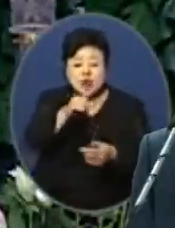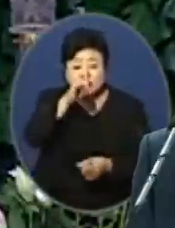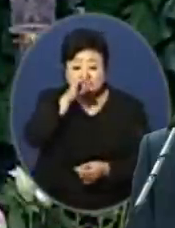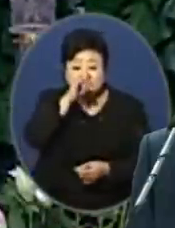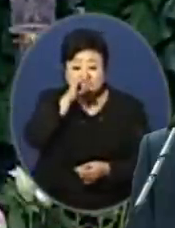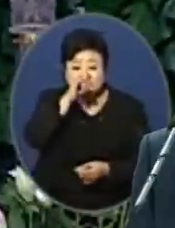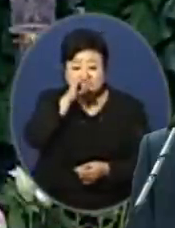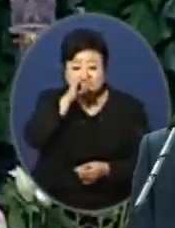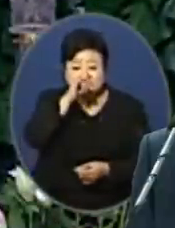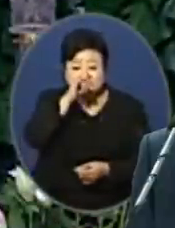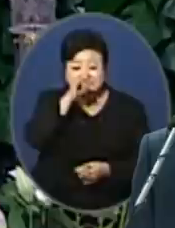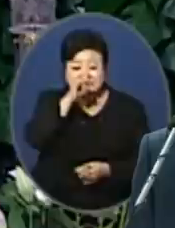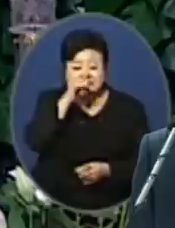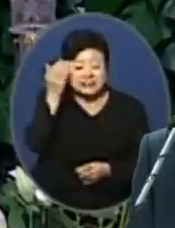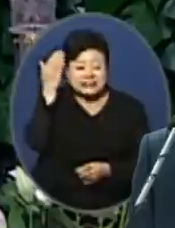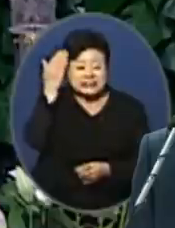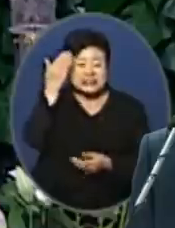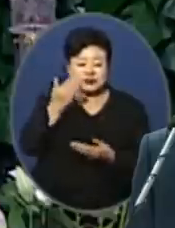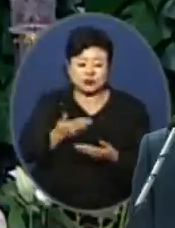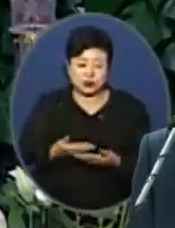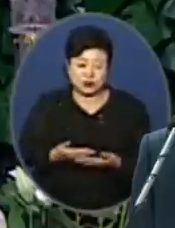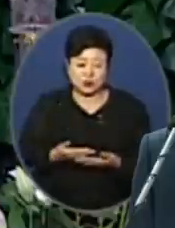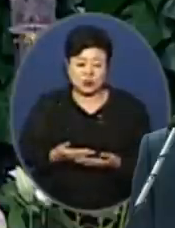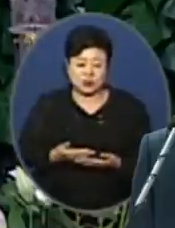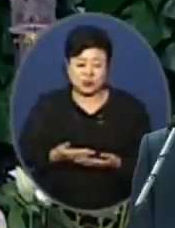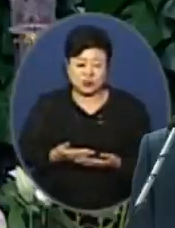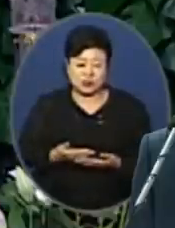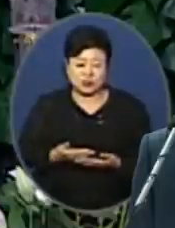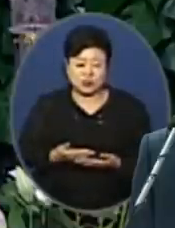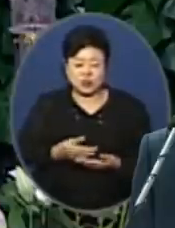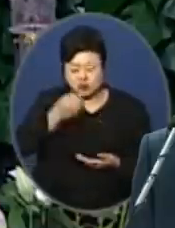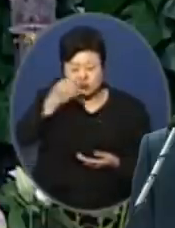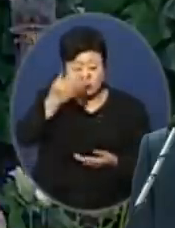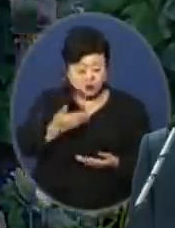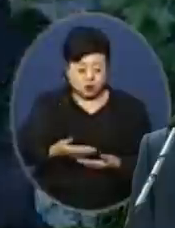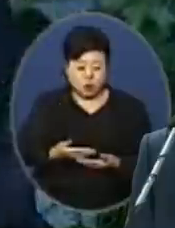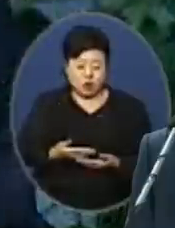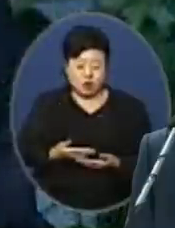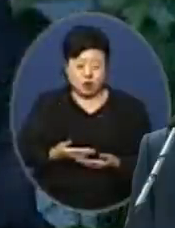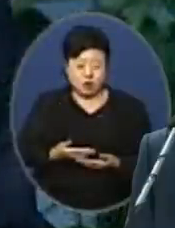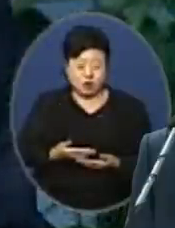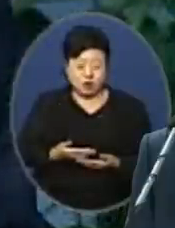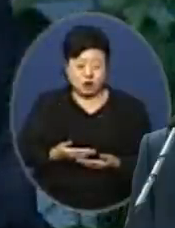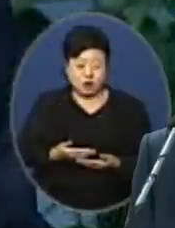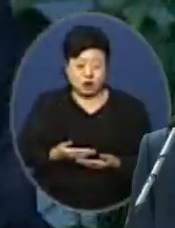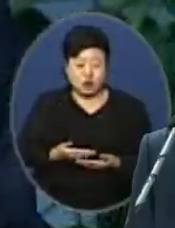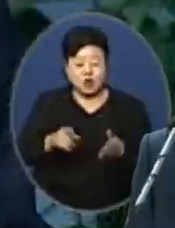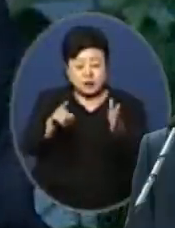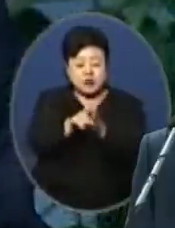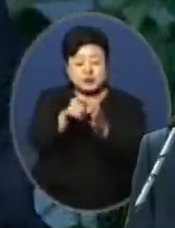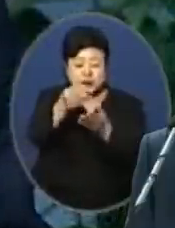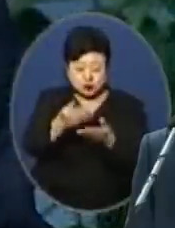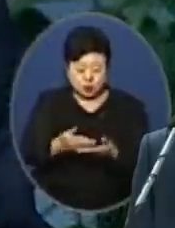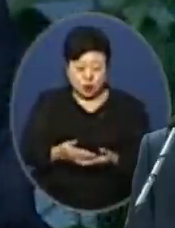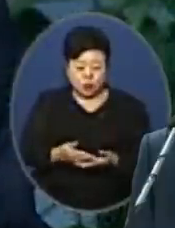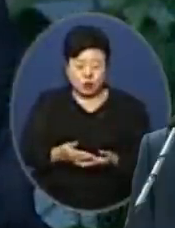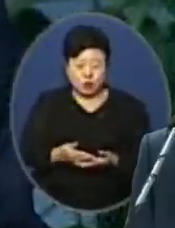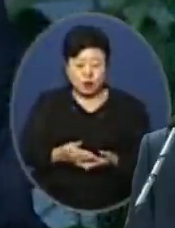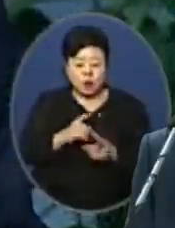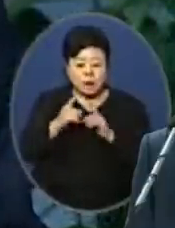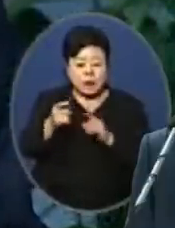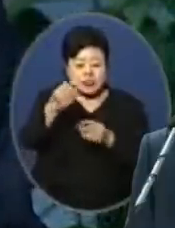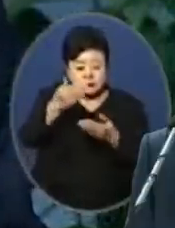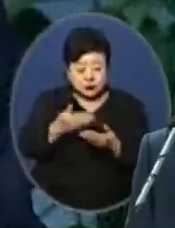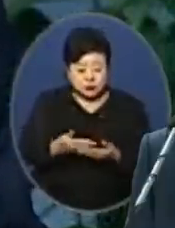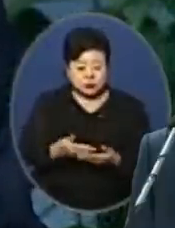있는 지식을 주시고 꿈을 주시고 믿음을 주시고